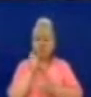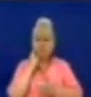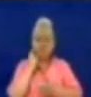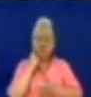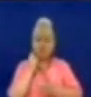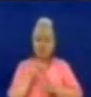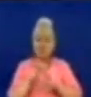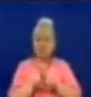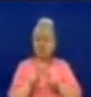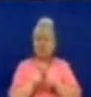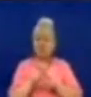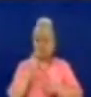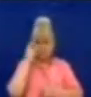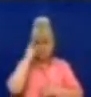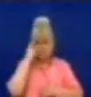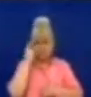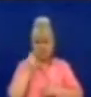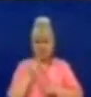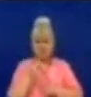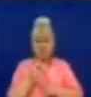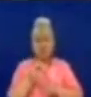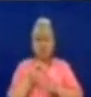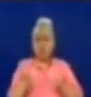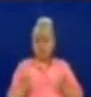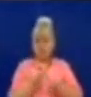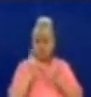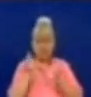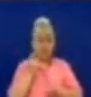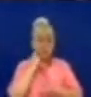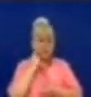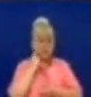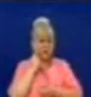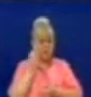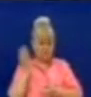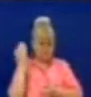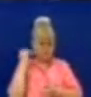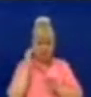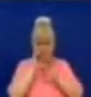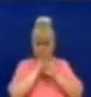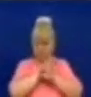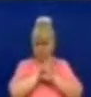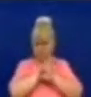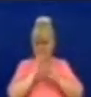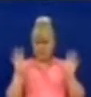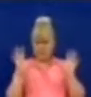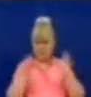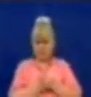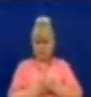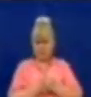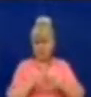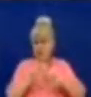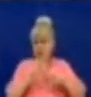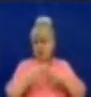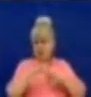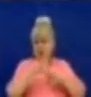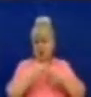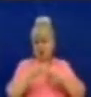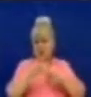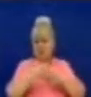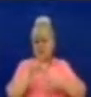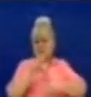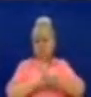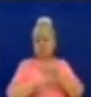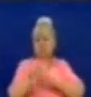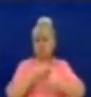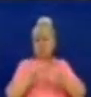këtë drejtim konsideroj që ky sistem bankar, i cili kur nuk ka qenë sistem bankar i cili e ka kredituar përcëmbari ekonominë e vendit,